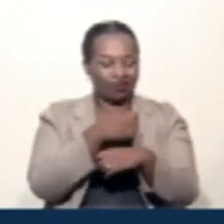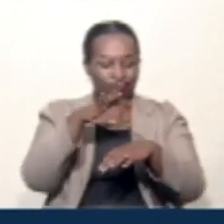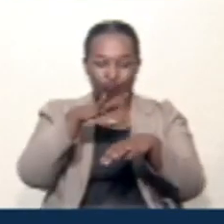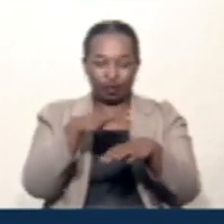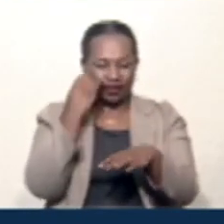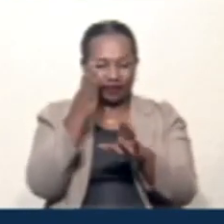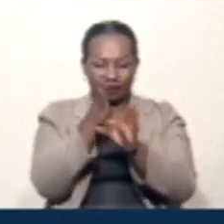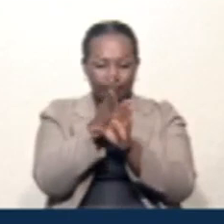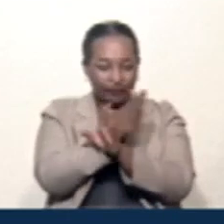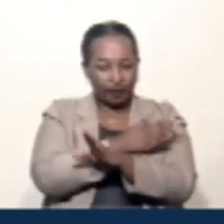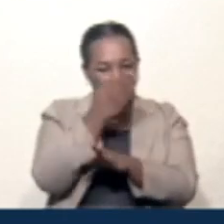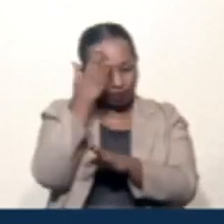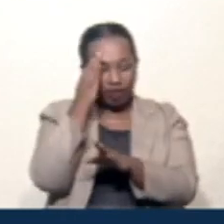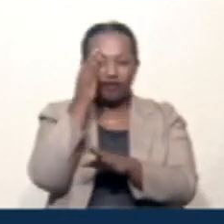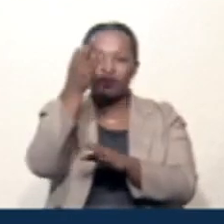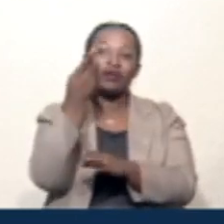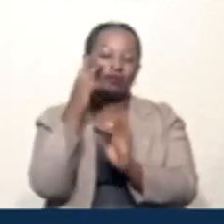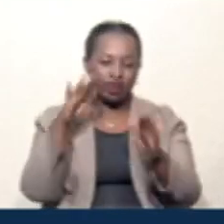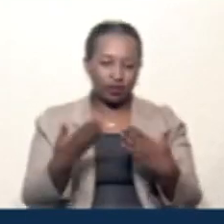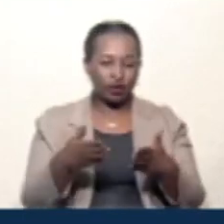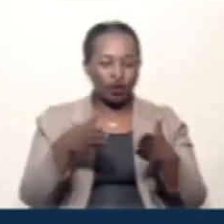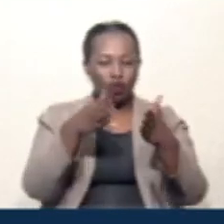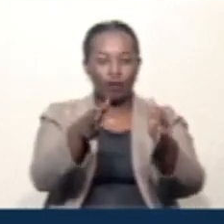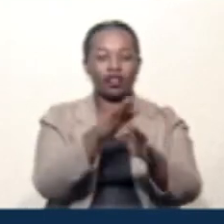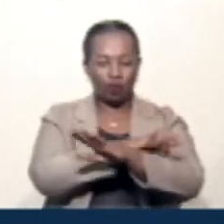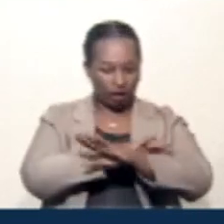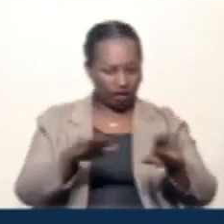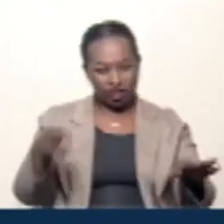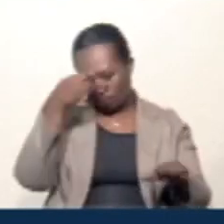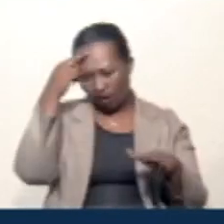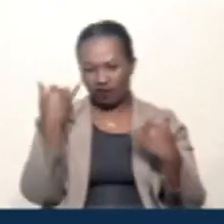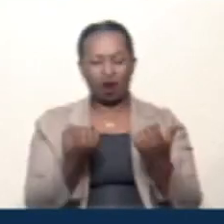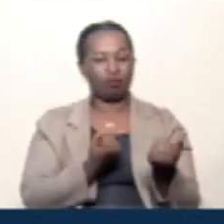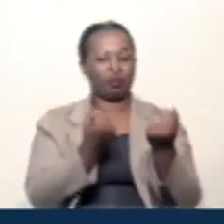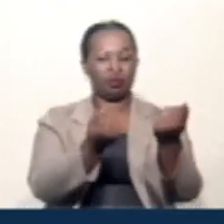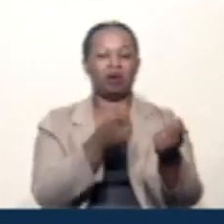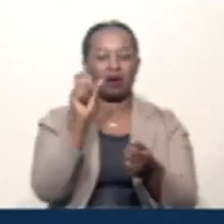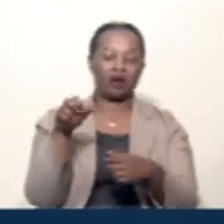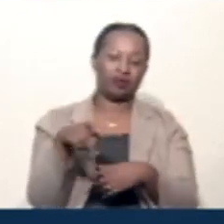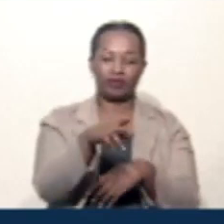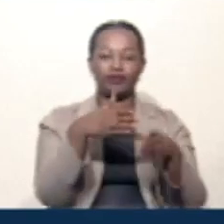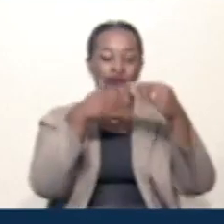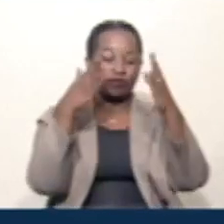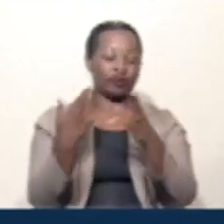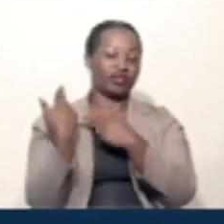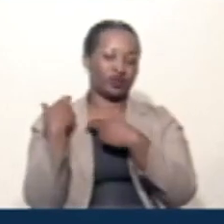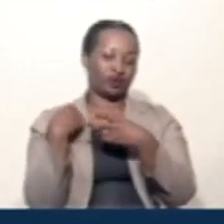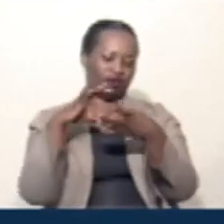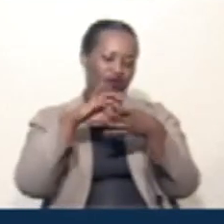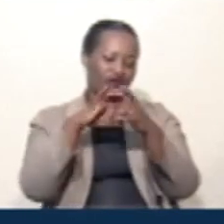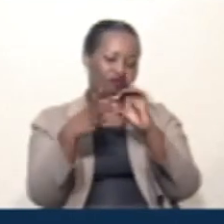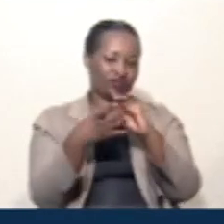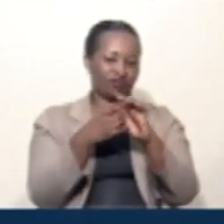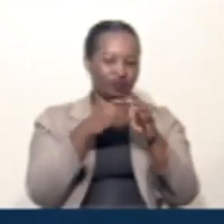muhanda Sonatube Gahanga bigaragara ko imirimo yamaze kurangira, kuko habaye nyabagendwa. Umuyobozi ushinzwe ubuhuza bikorwa bw'imishinga mu